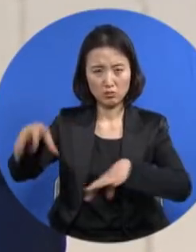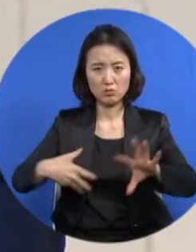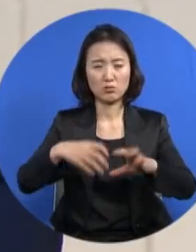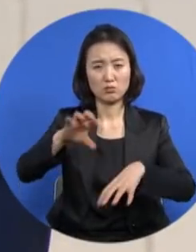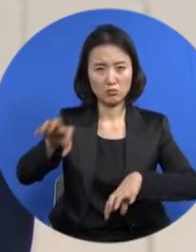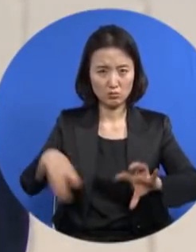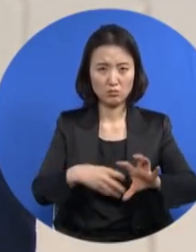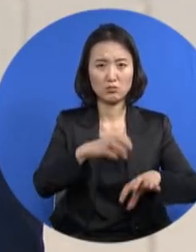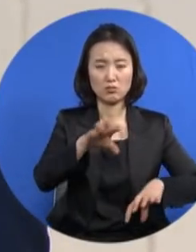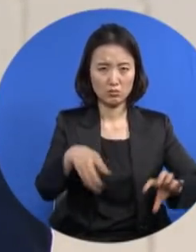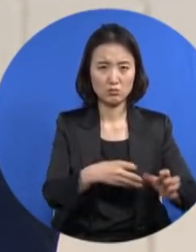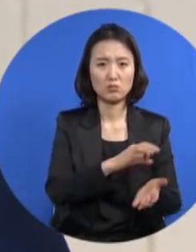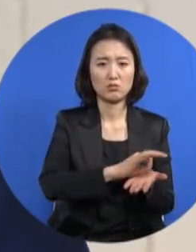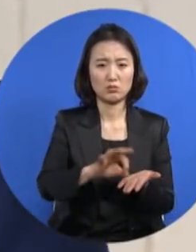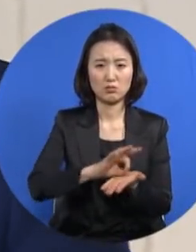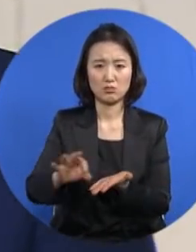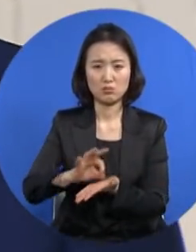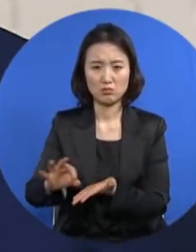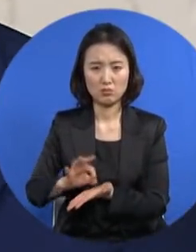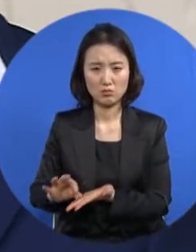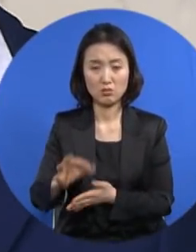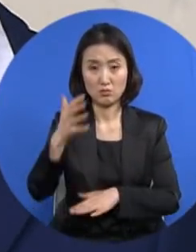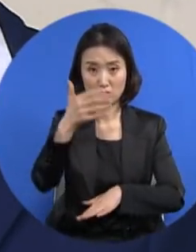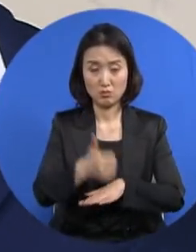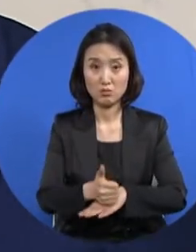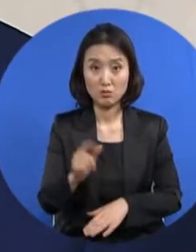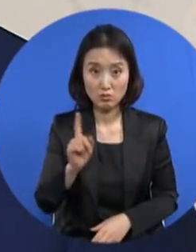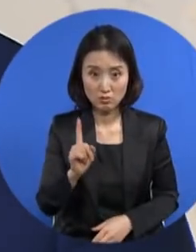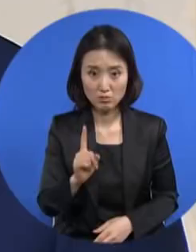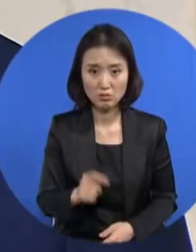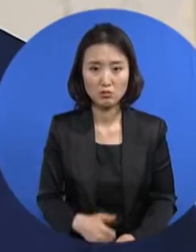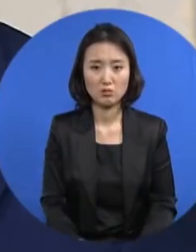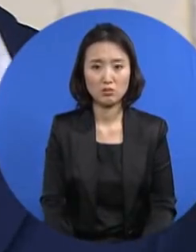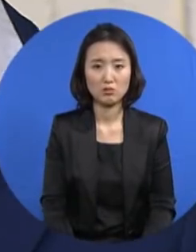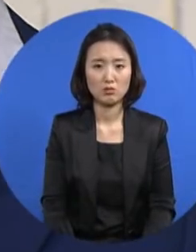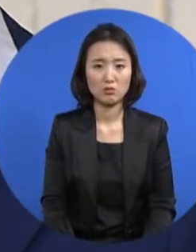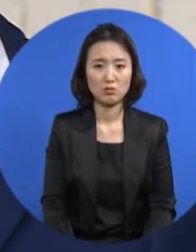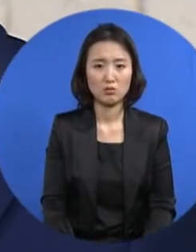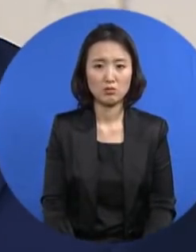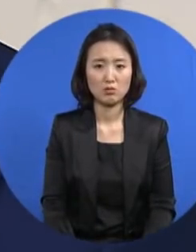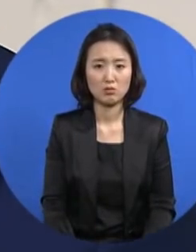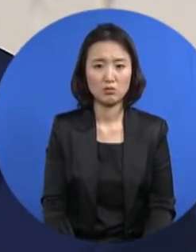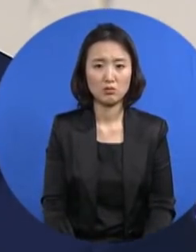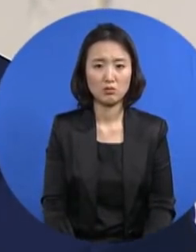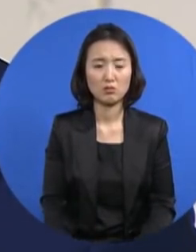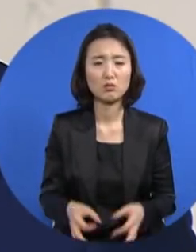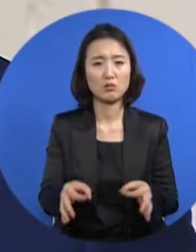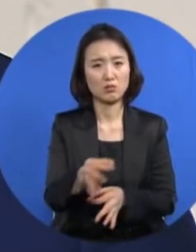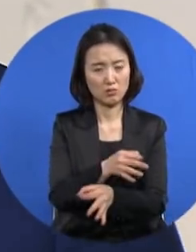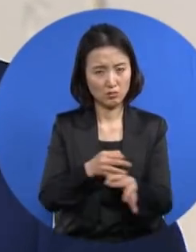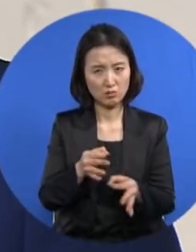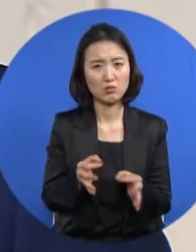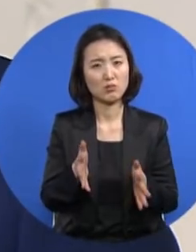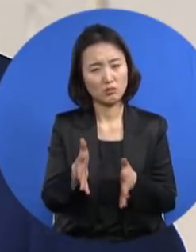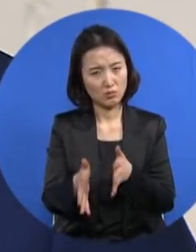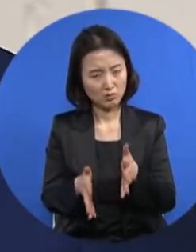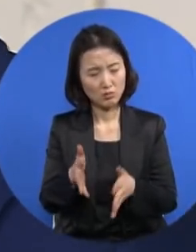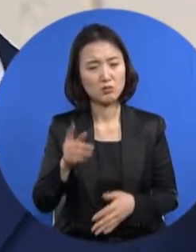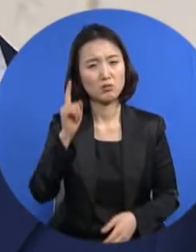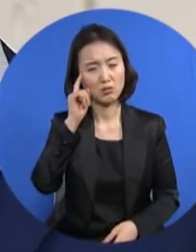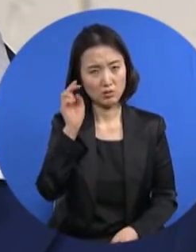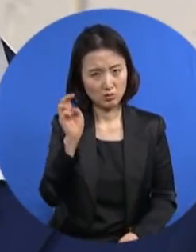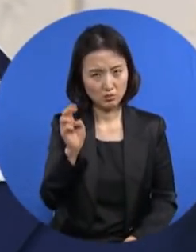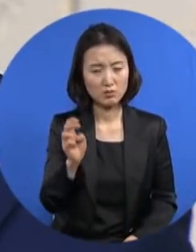월급이나 이렇게 해서 써버리고 나니까 물론 경영미숙이 제일 컸겠죠.